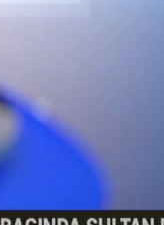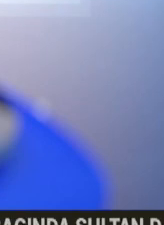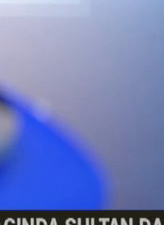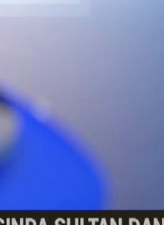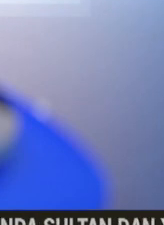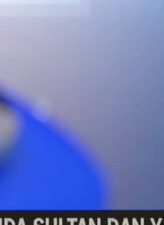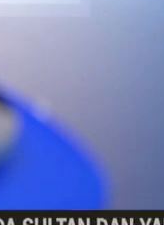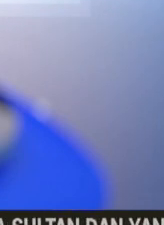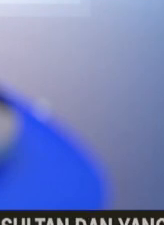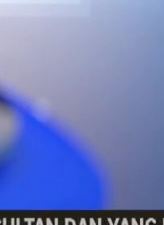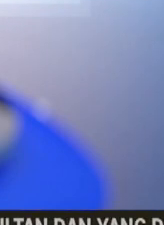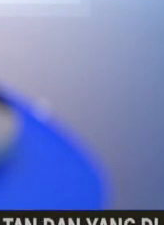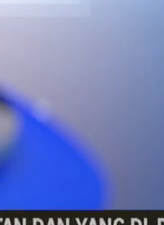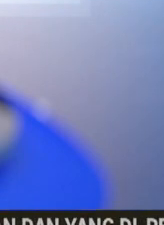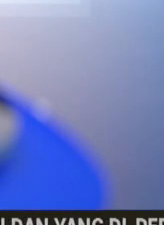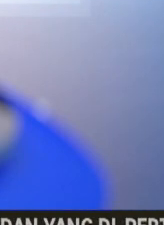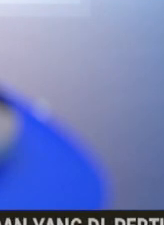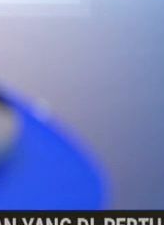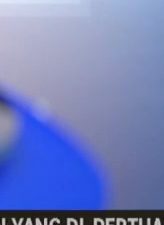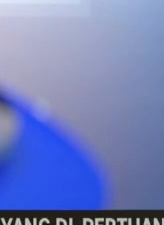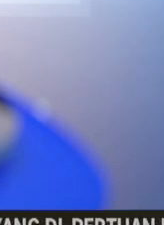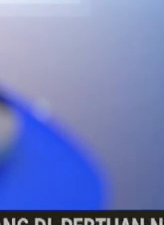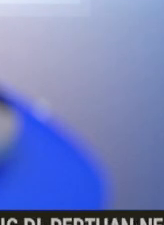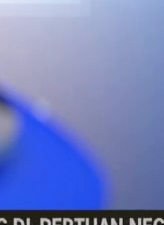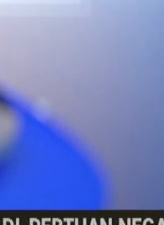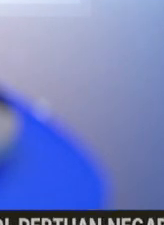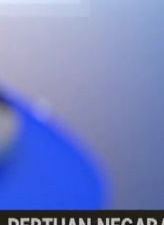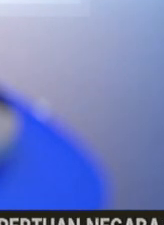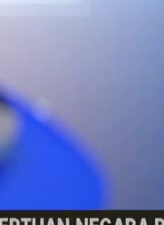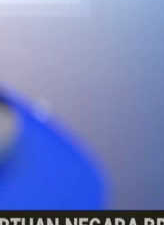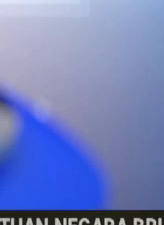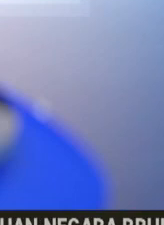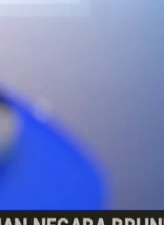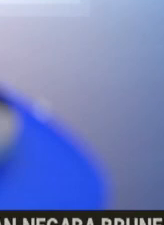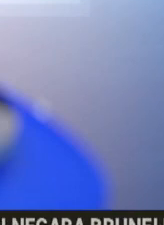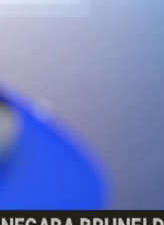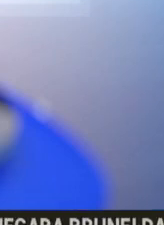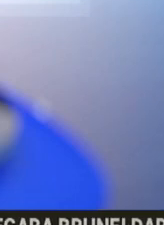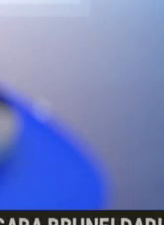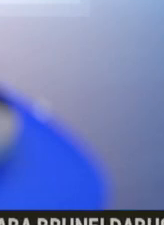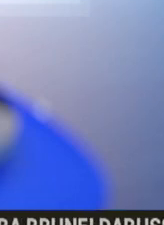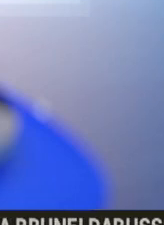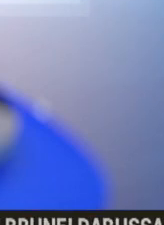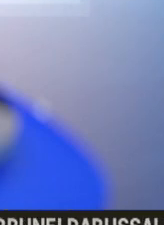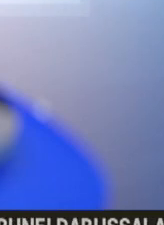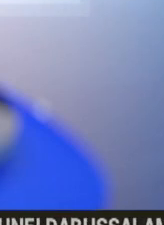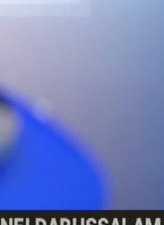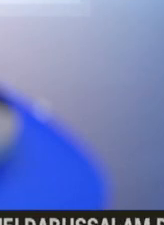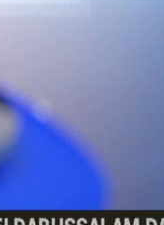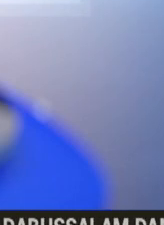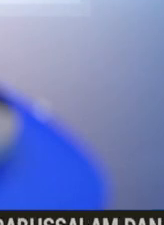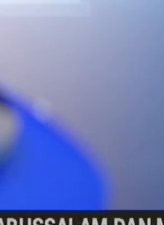mempertandingkan 9 kategori berlangsung hari ini di komplek sukan air serasa Muara Kejora dihancurkan oleh persatuan